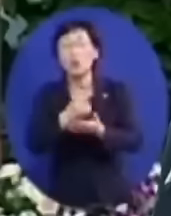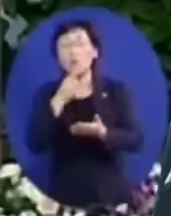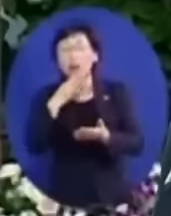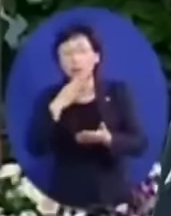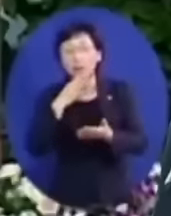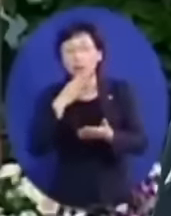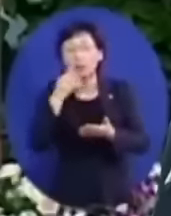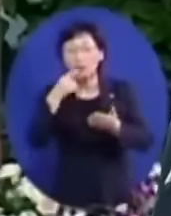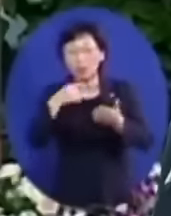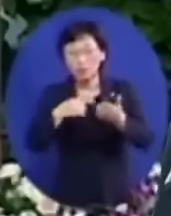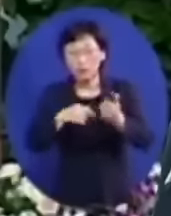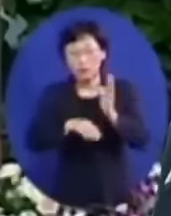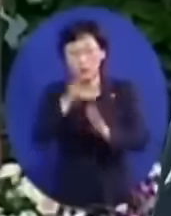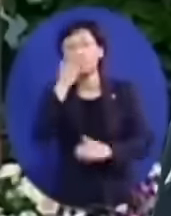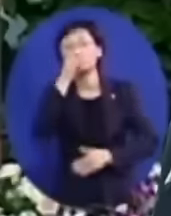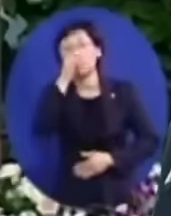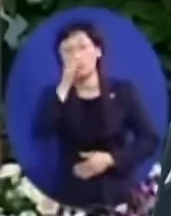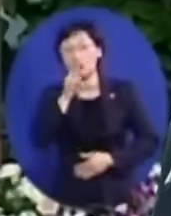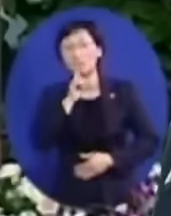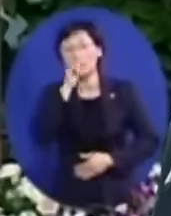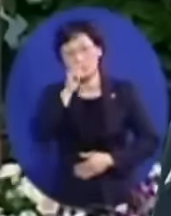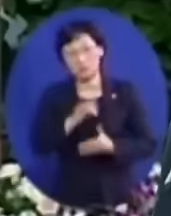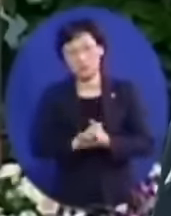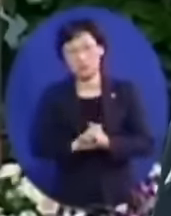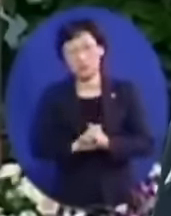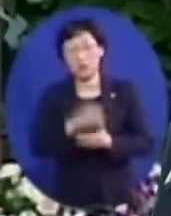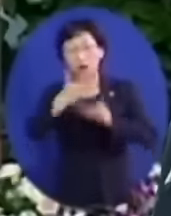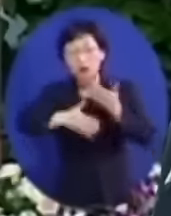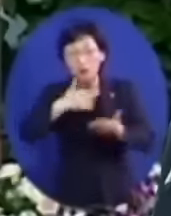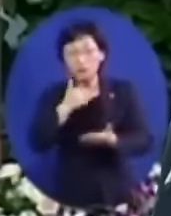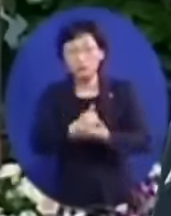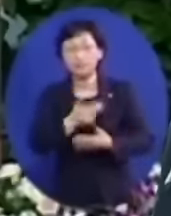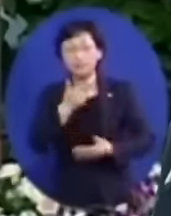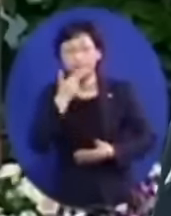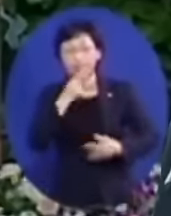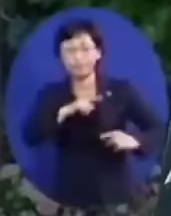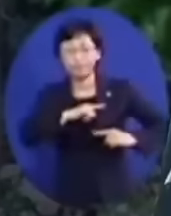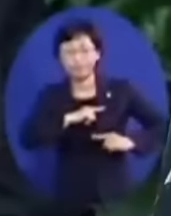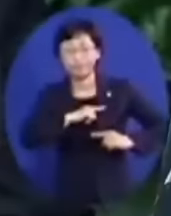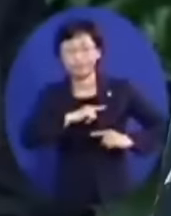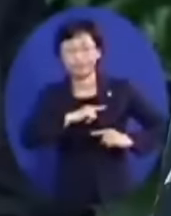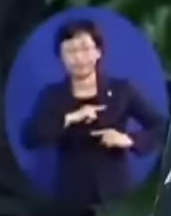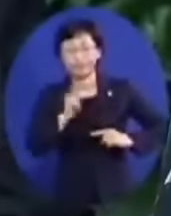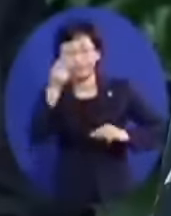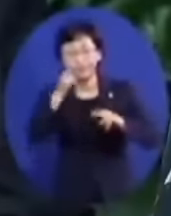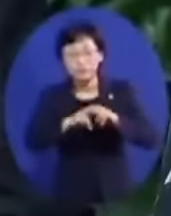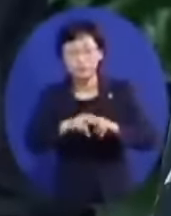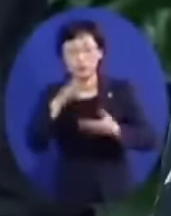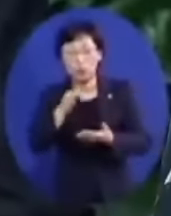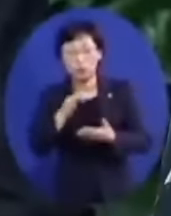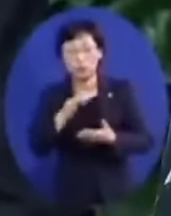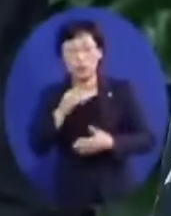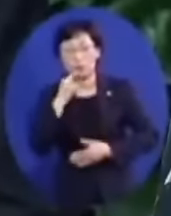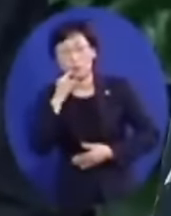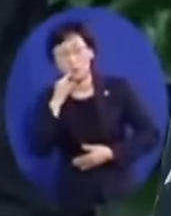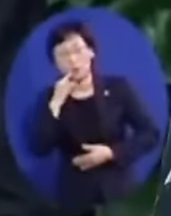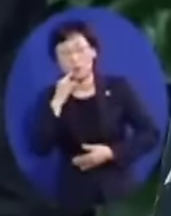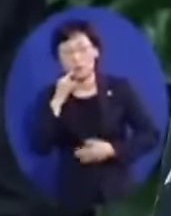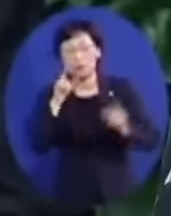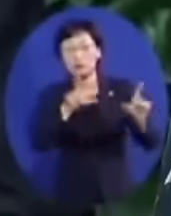의해서만 채워질 수 있다고 말했었습니다. 하나님 없이 집이나 명예나 권세나 돈이나 쾌락을